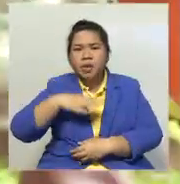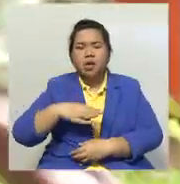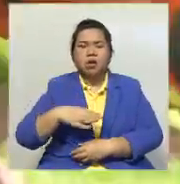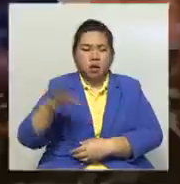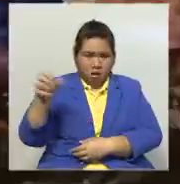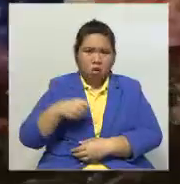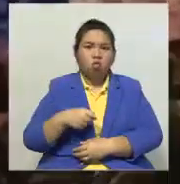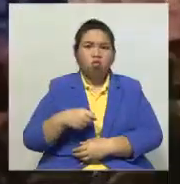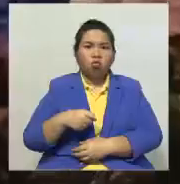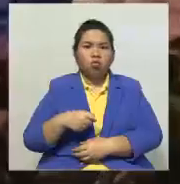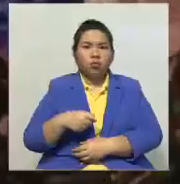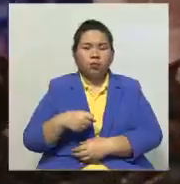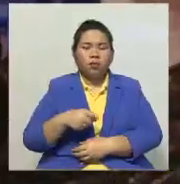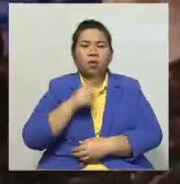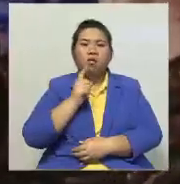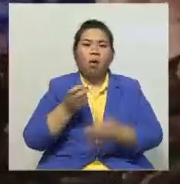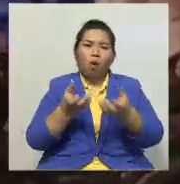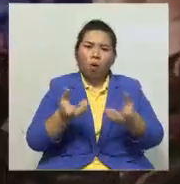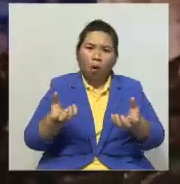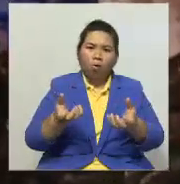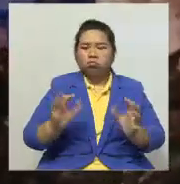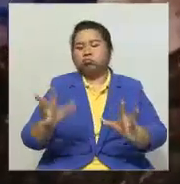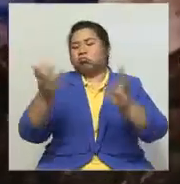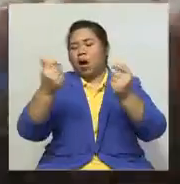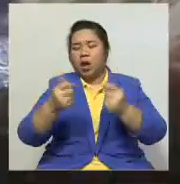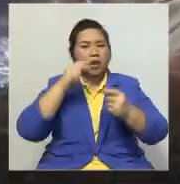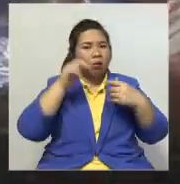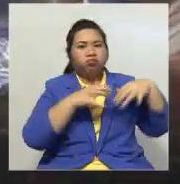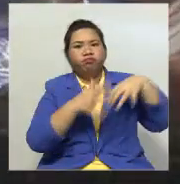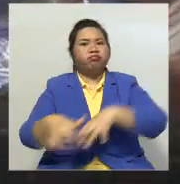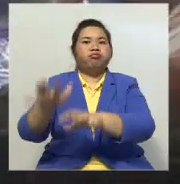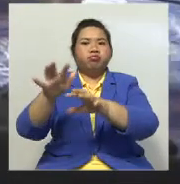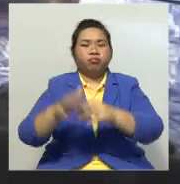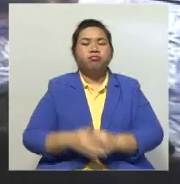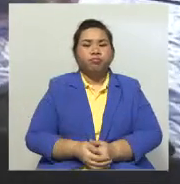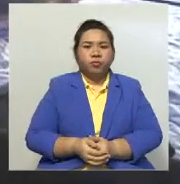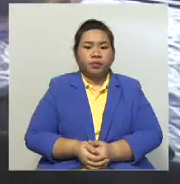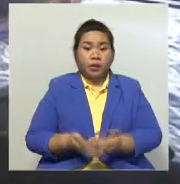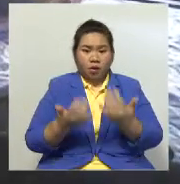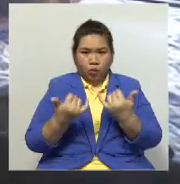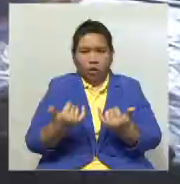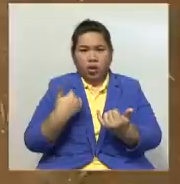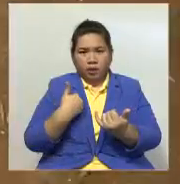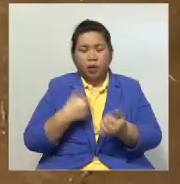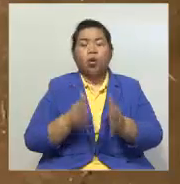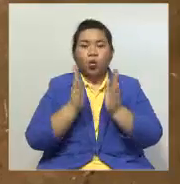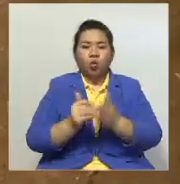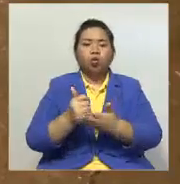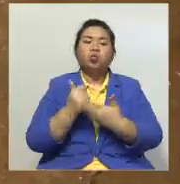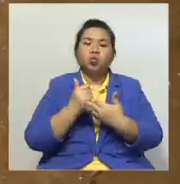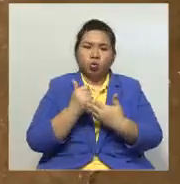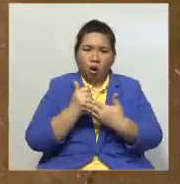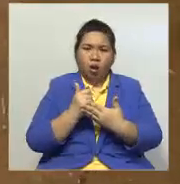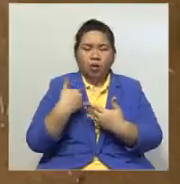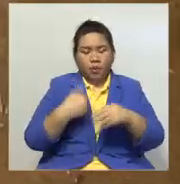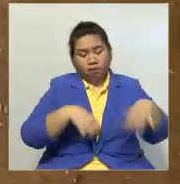ของพวกนี้ทราบว่าหายไปกับน้ำหมดนะครับซึ่งวันนี้ก็ได้รับการสนับสนุนจากห